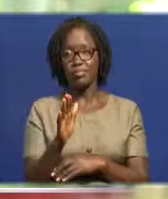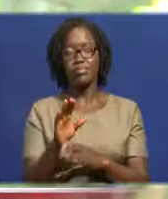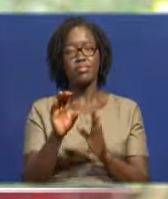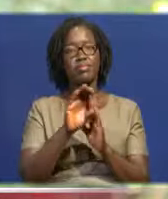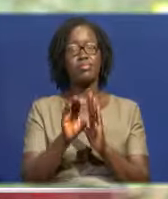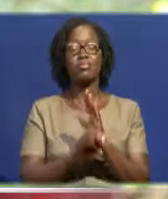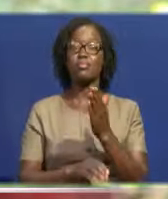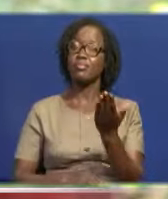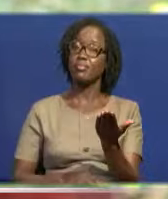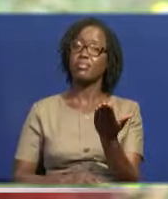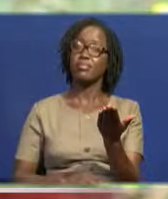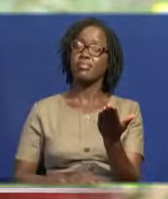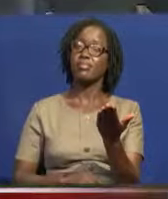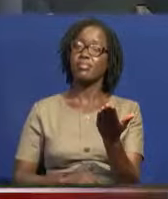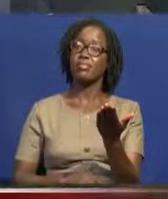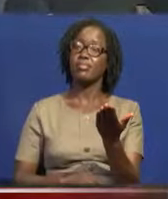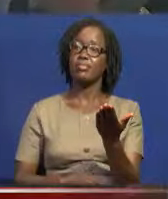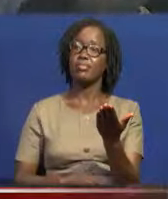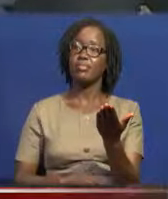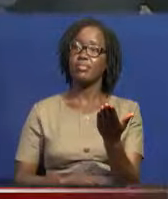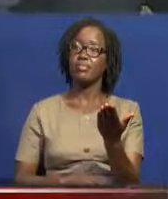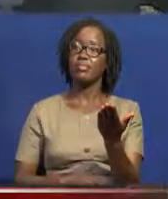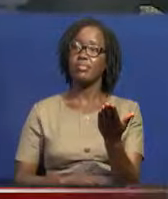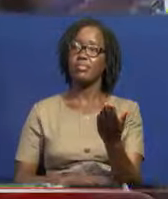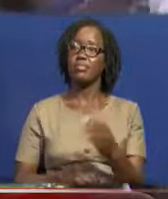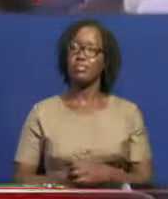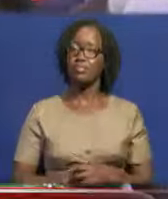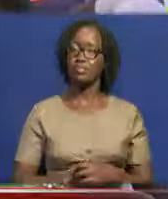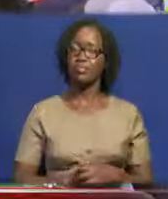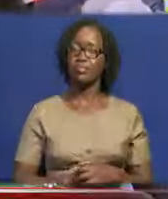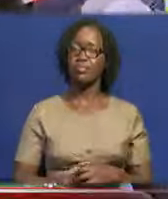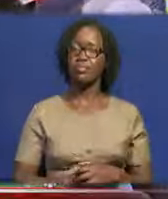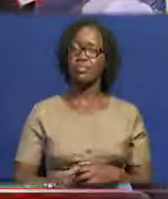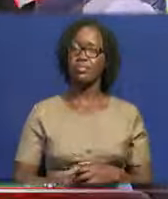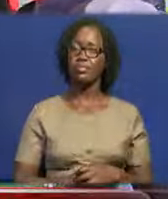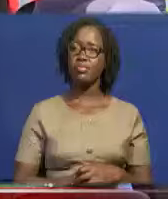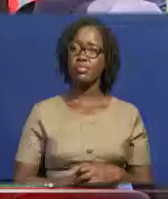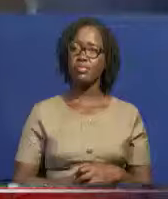a constitutional provision. One more round of applause, please.